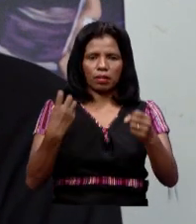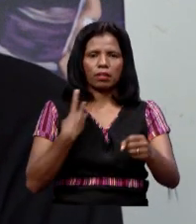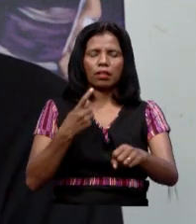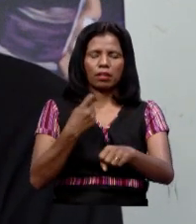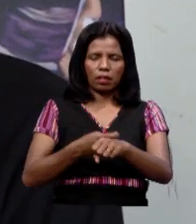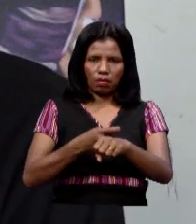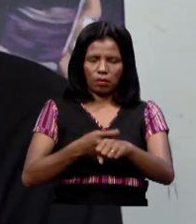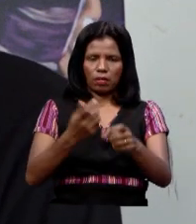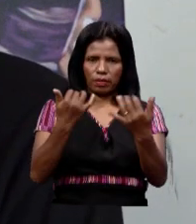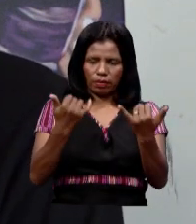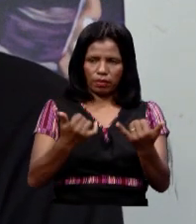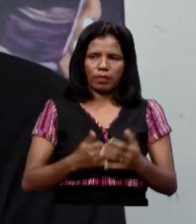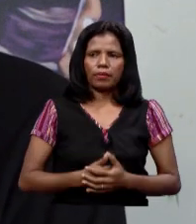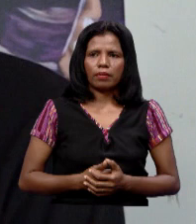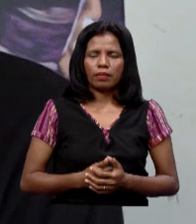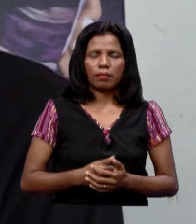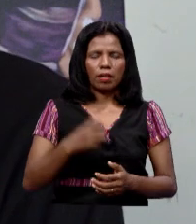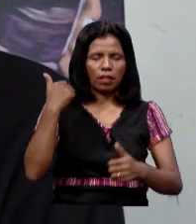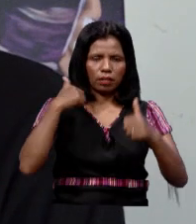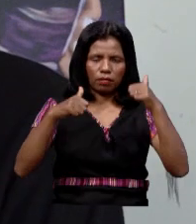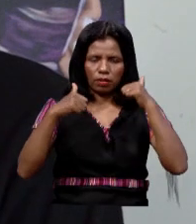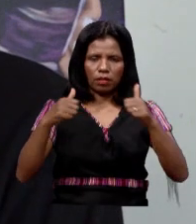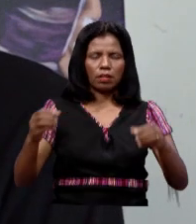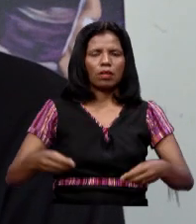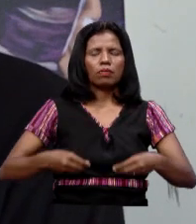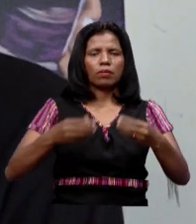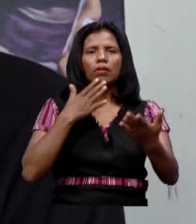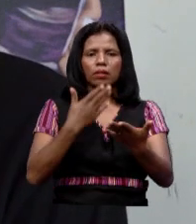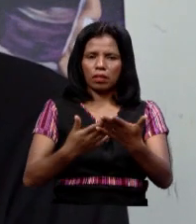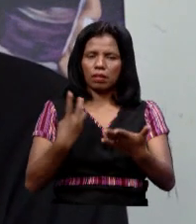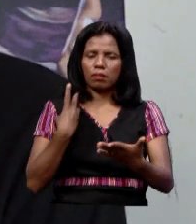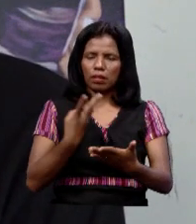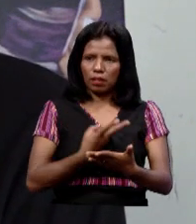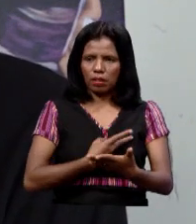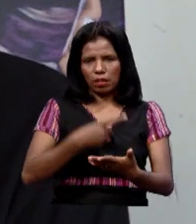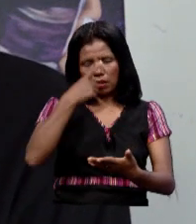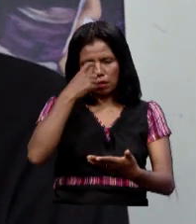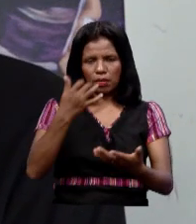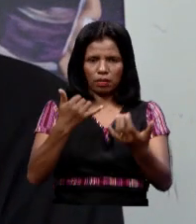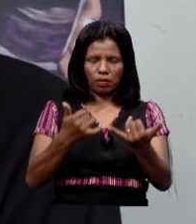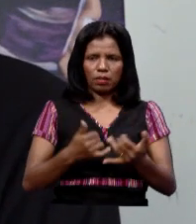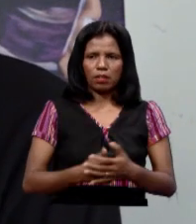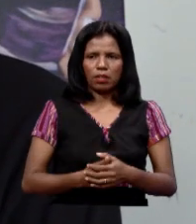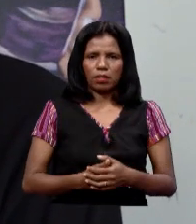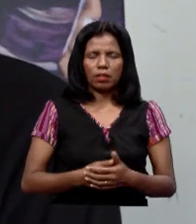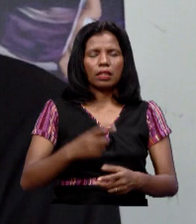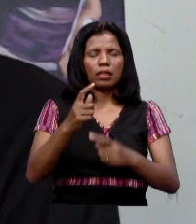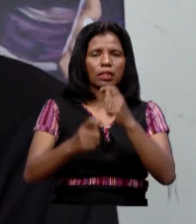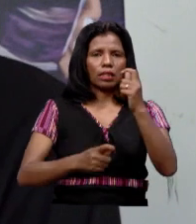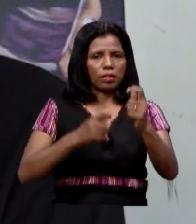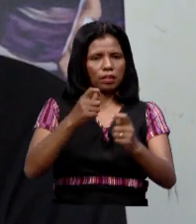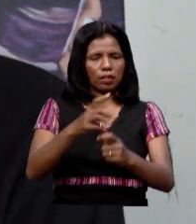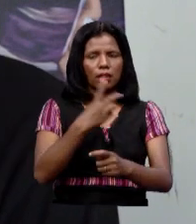ide agora da ne ba aktividade ne bem la fo vantagem ba ite tamba agora ne ya era digital ne ite